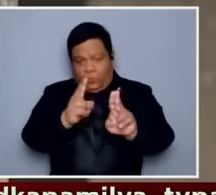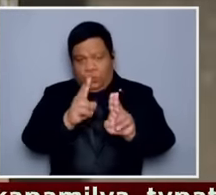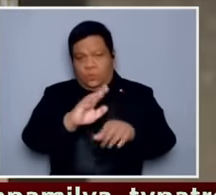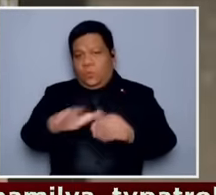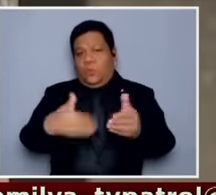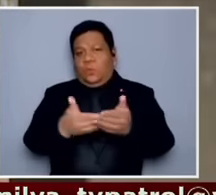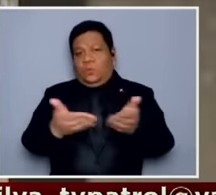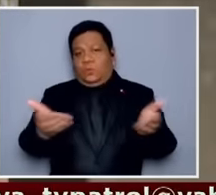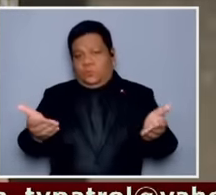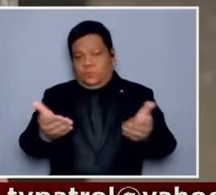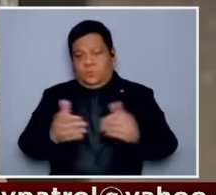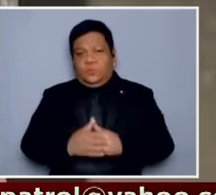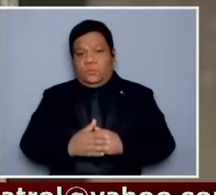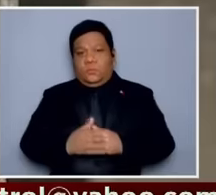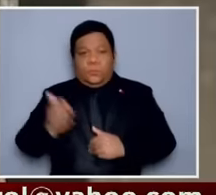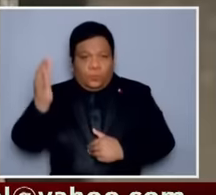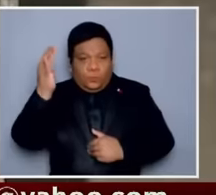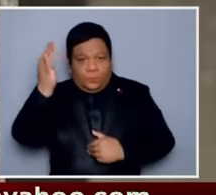sapagkat